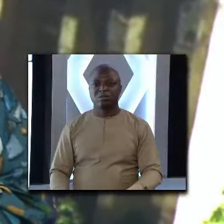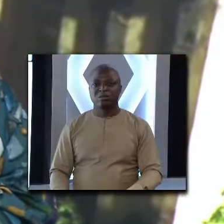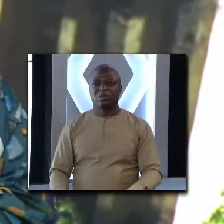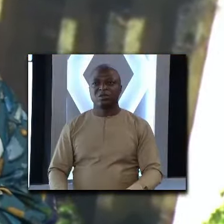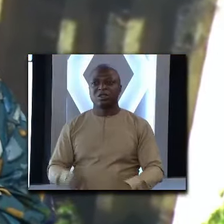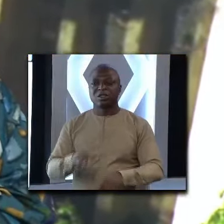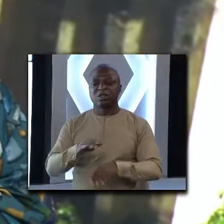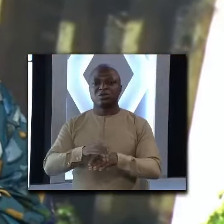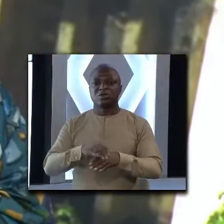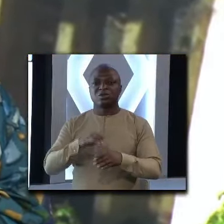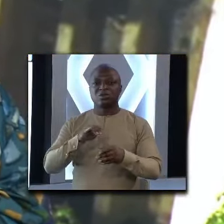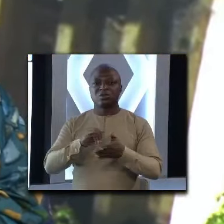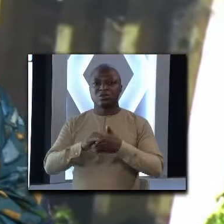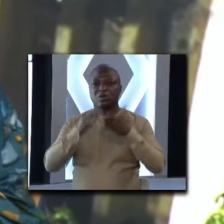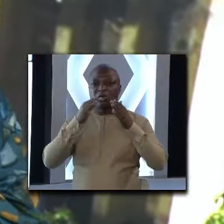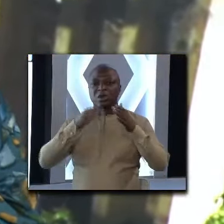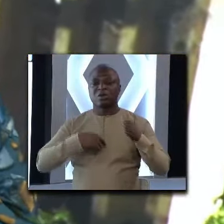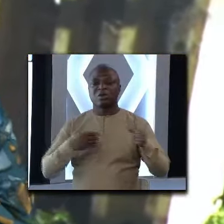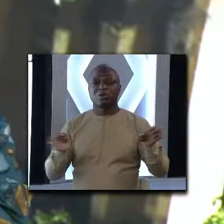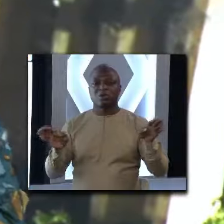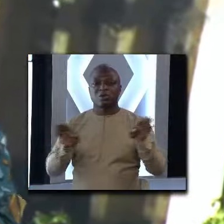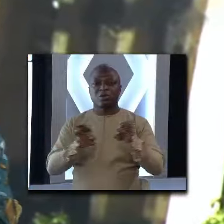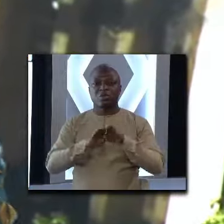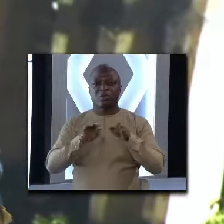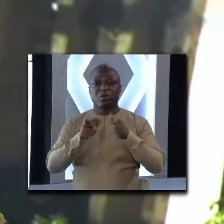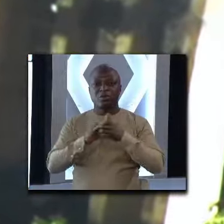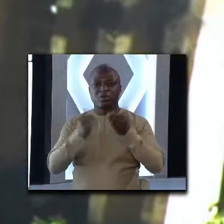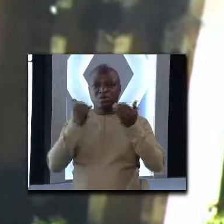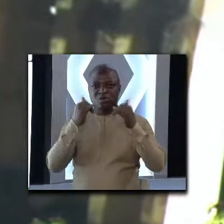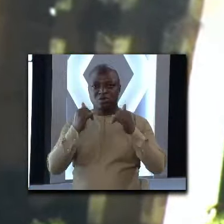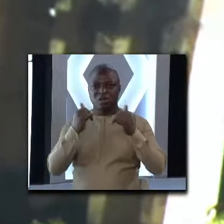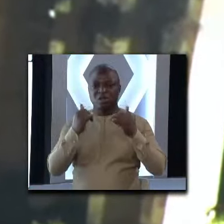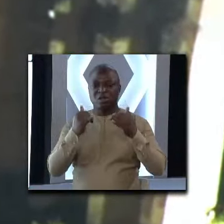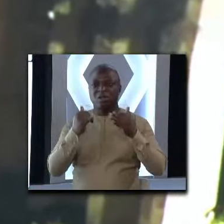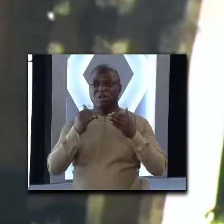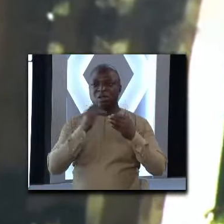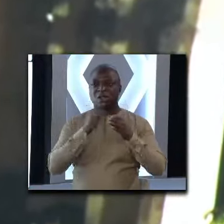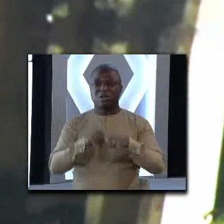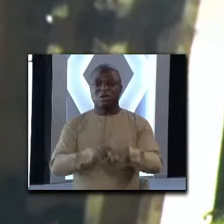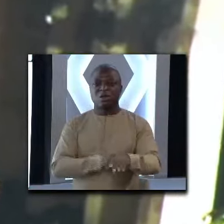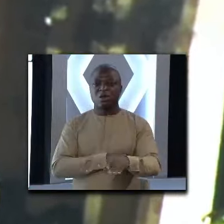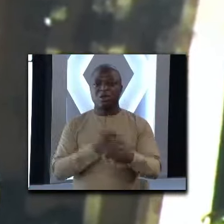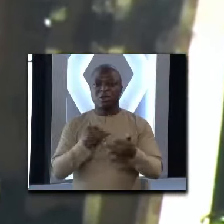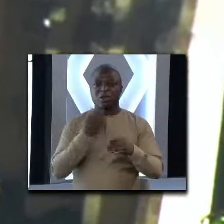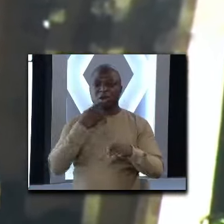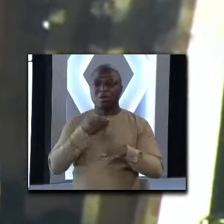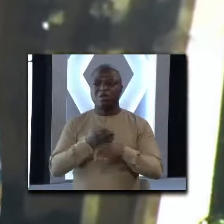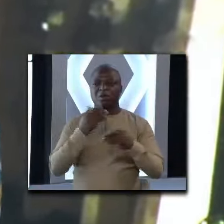Et c'est sur ce communiqué que se referme cette édition quelque peu longue, actualité